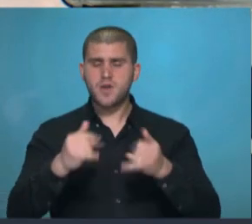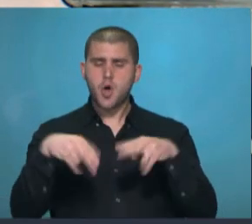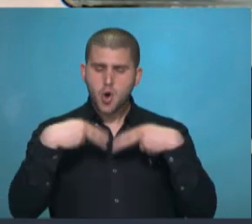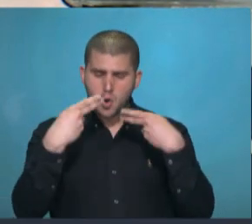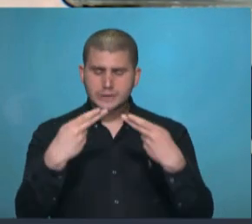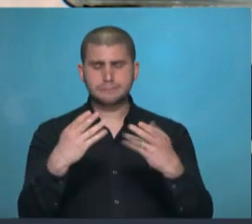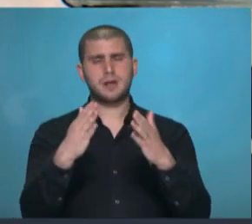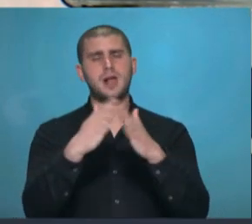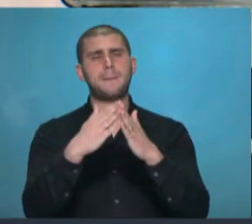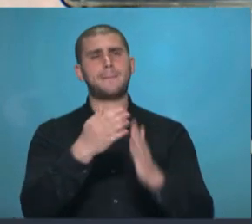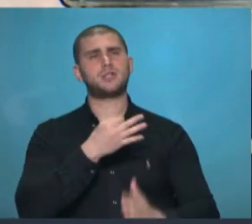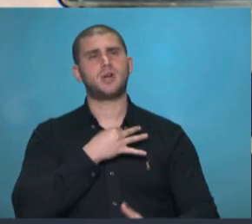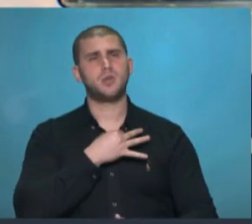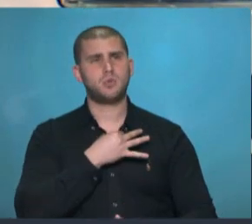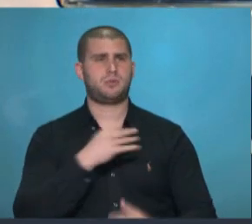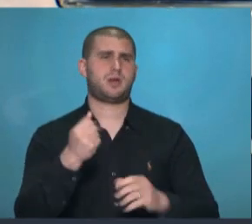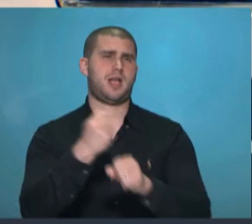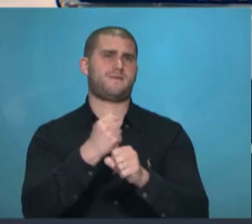חוזרים הביתה לעבודה.